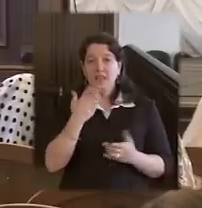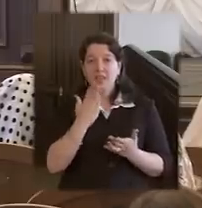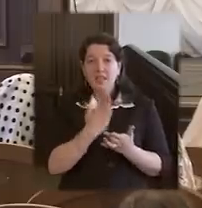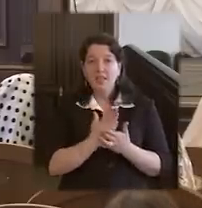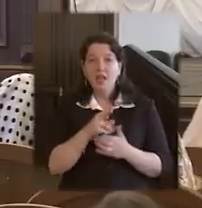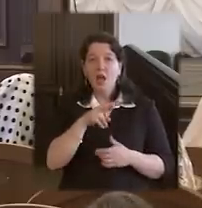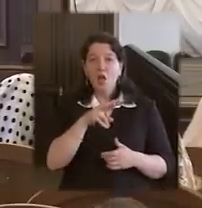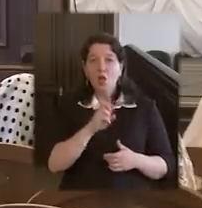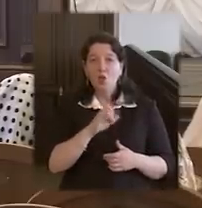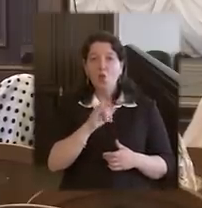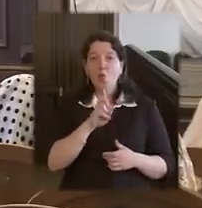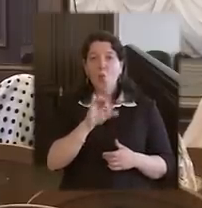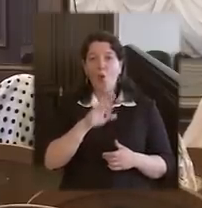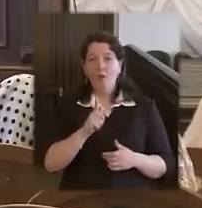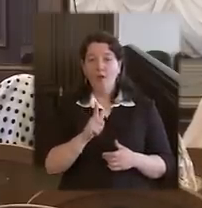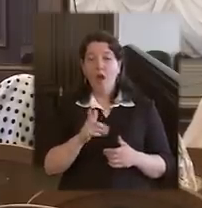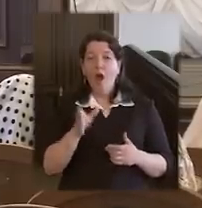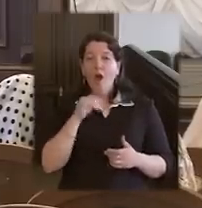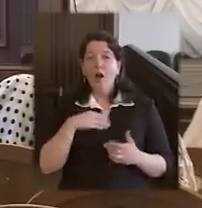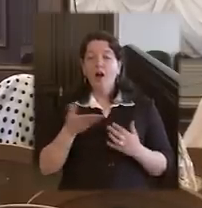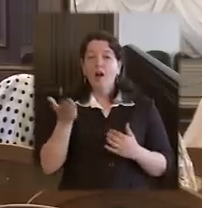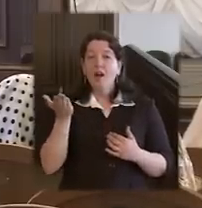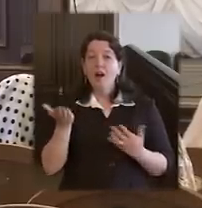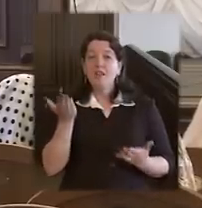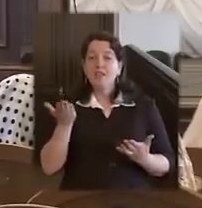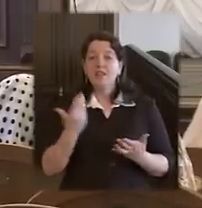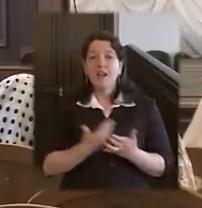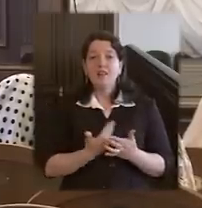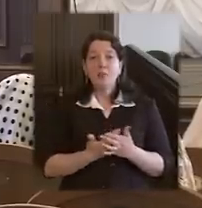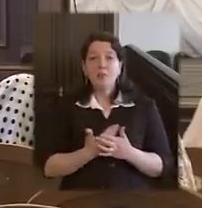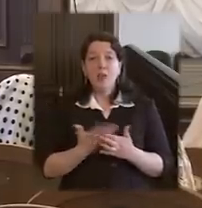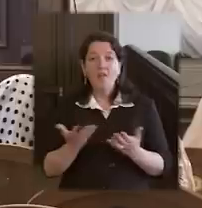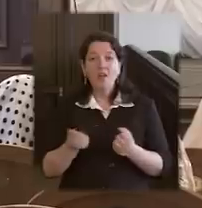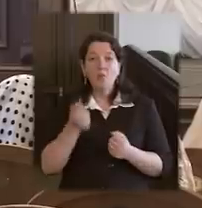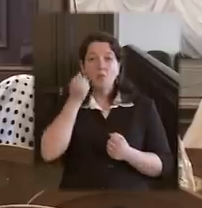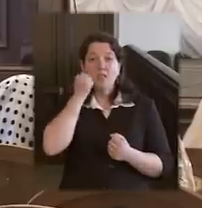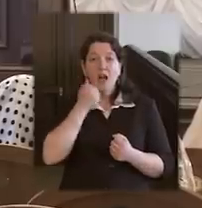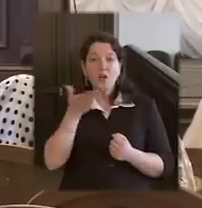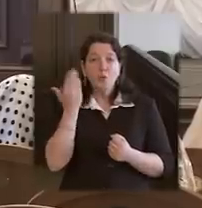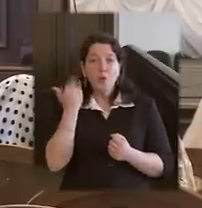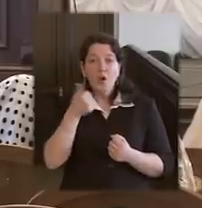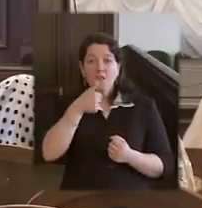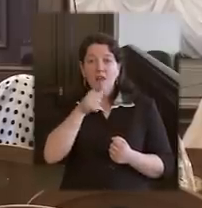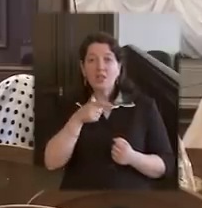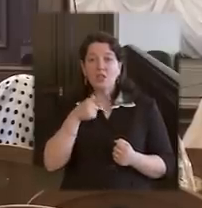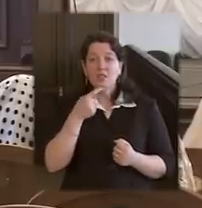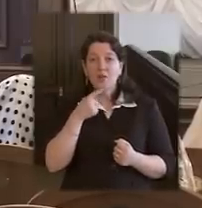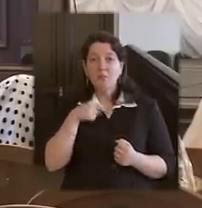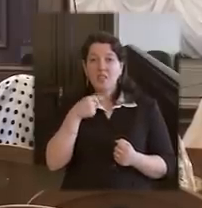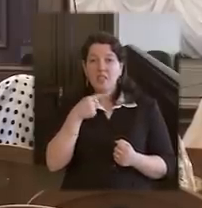на самом деле вот там, когда, если бы мы могли читать, так сказать, подлинник Евангелия, это в греческом, на греческом